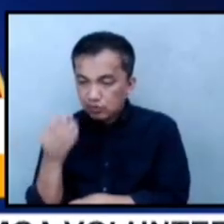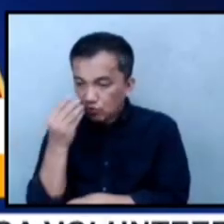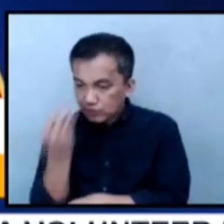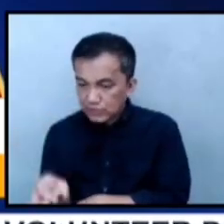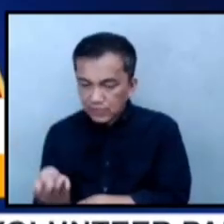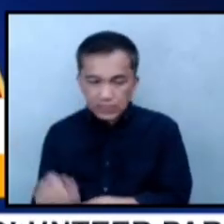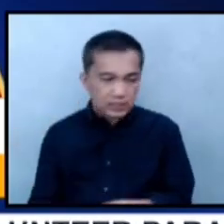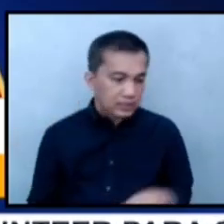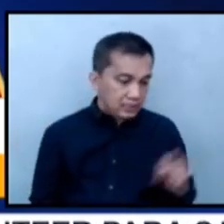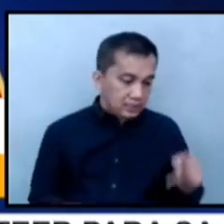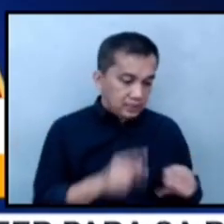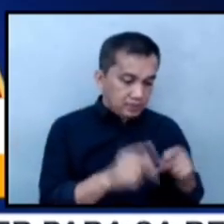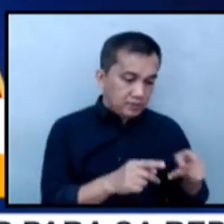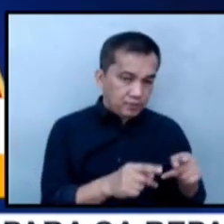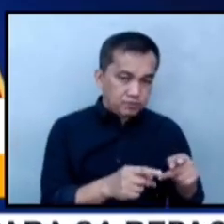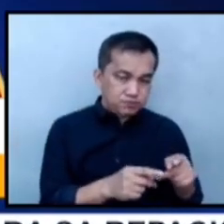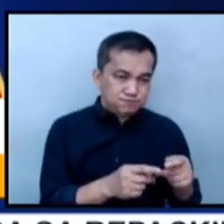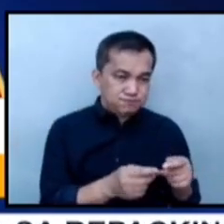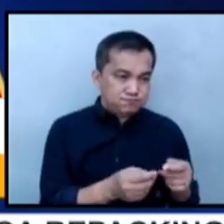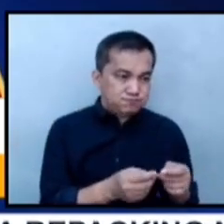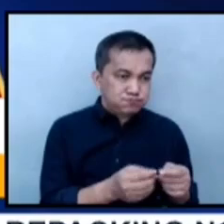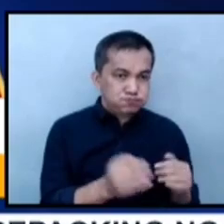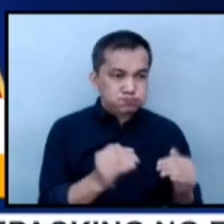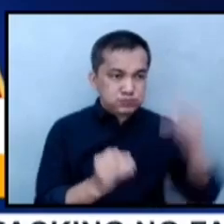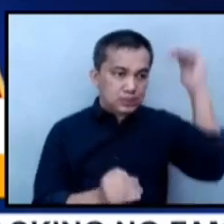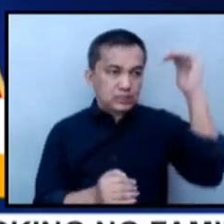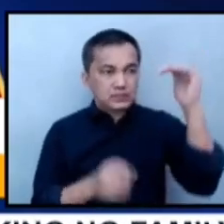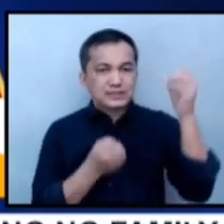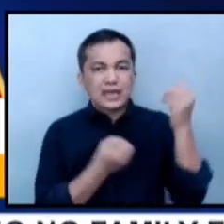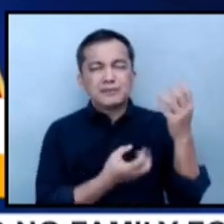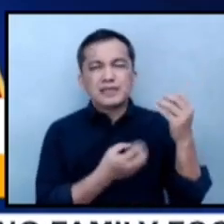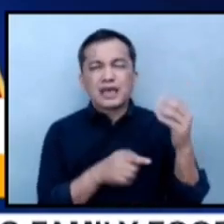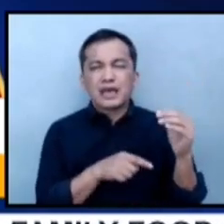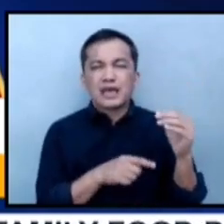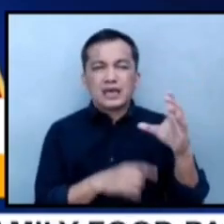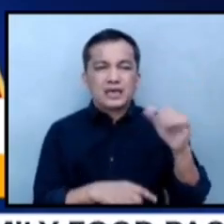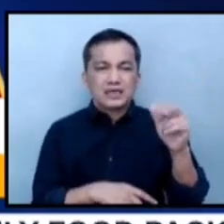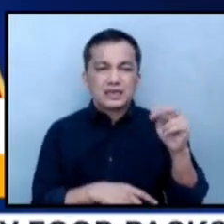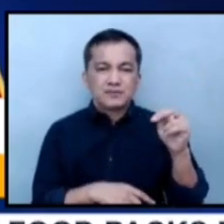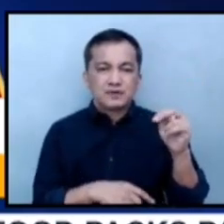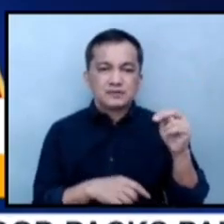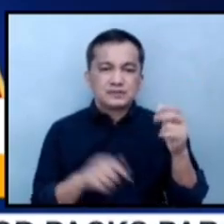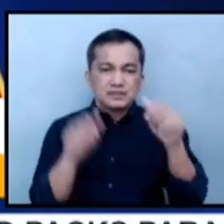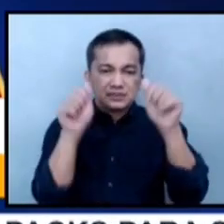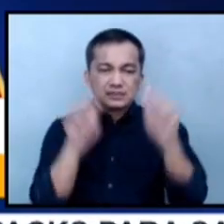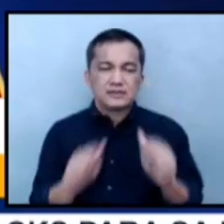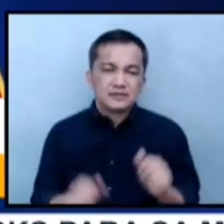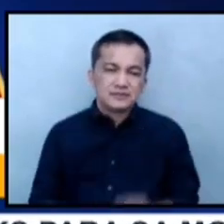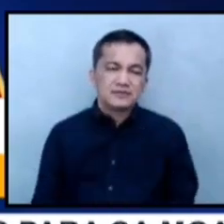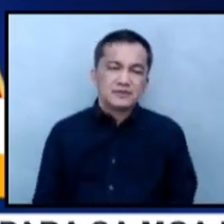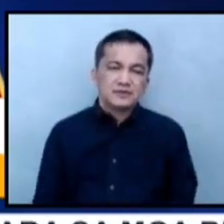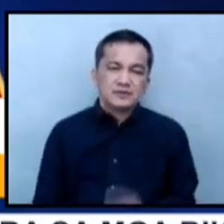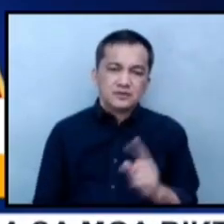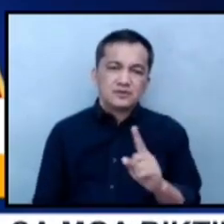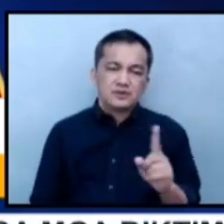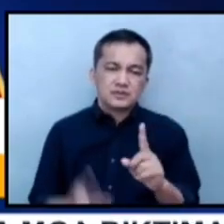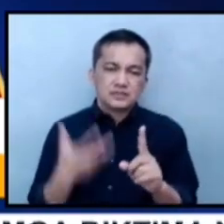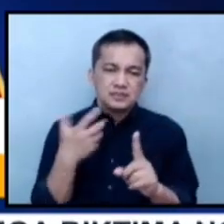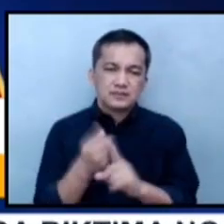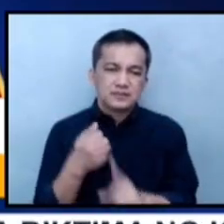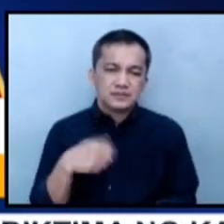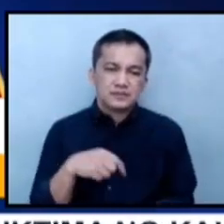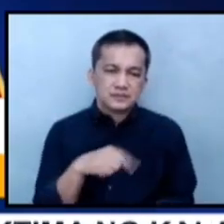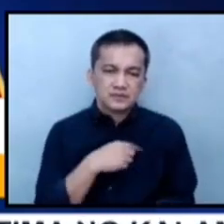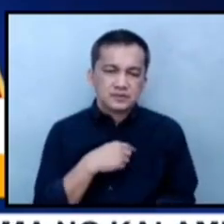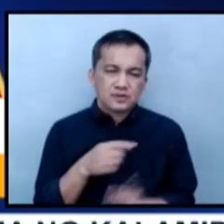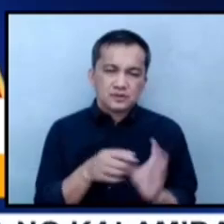Industriya na bumubuga ng Carbon kaya ang dami ng Carbon sa atmosphere Ano ngayon ang epekto po nito Bakit may kaugnayan